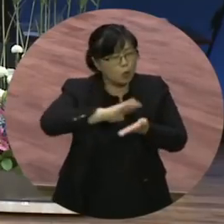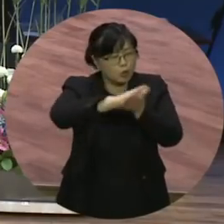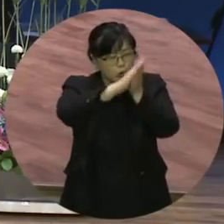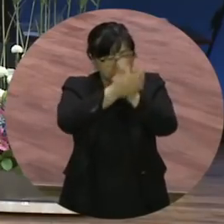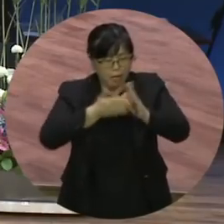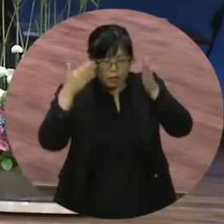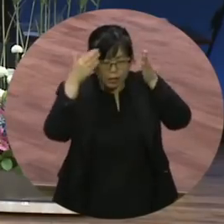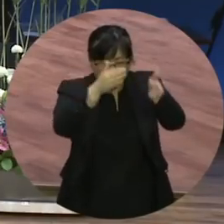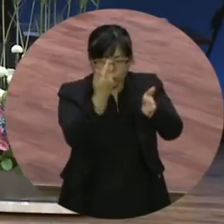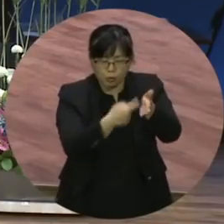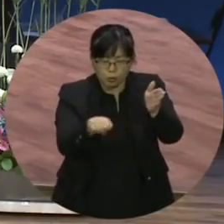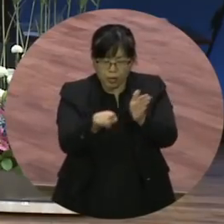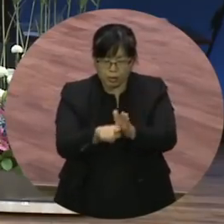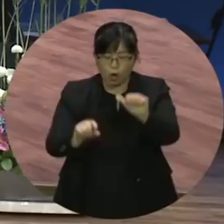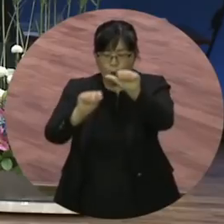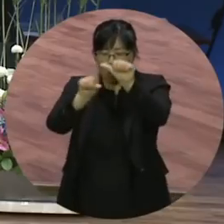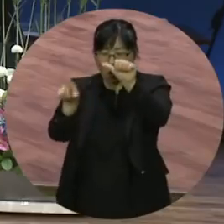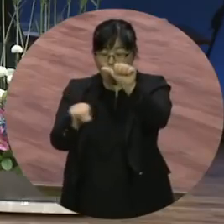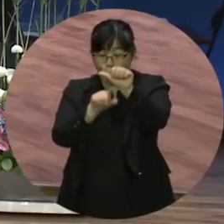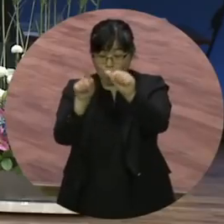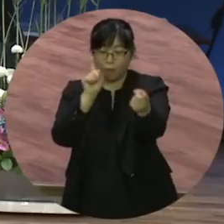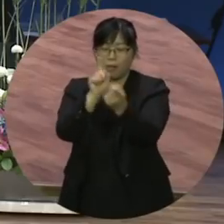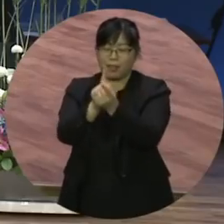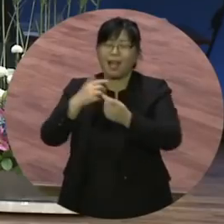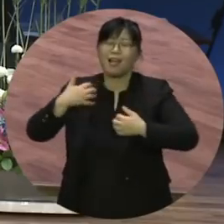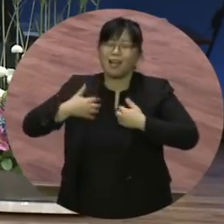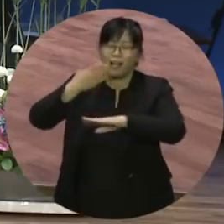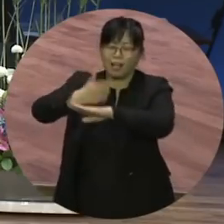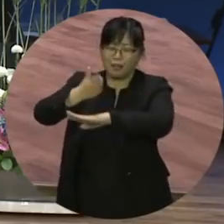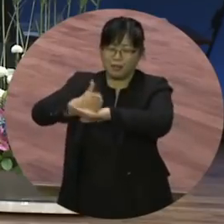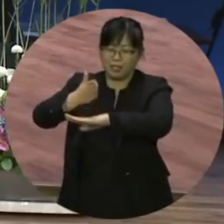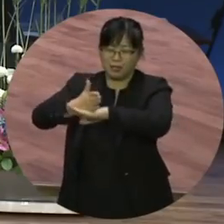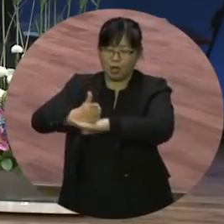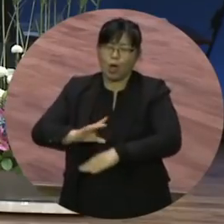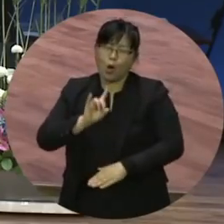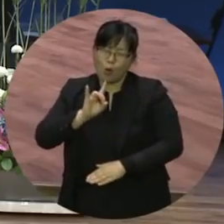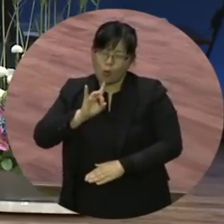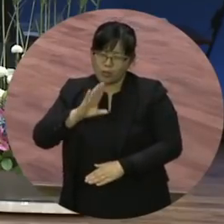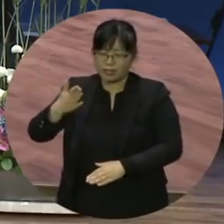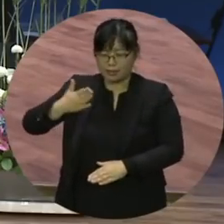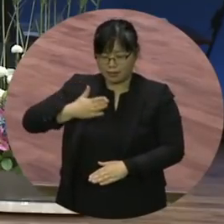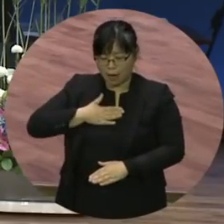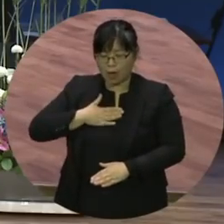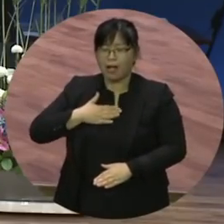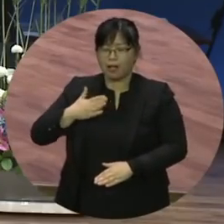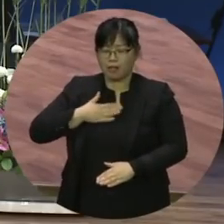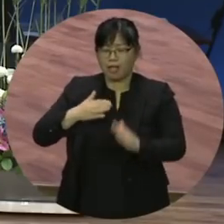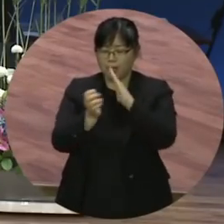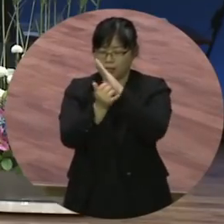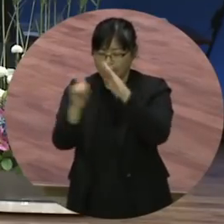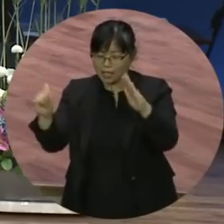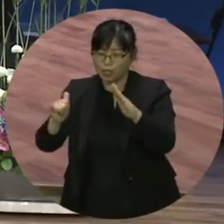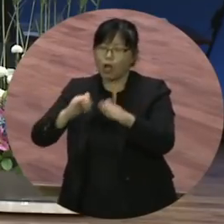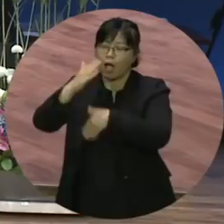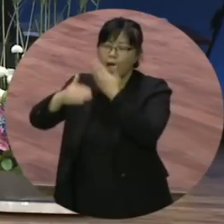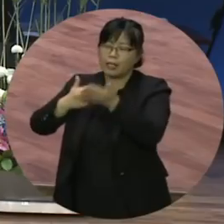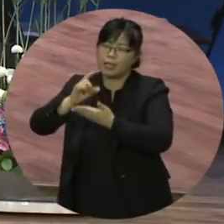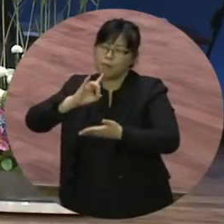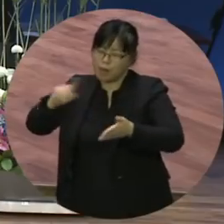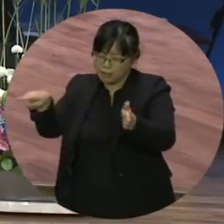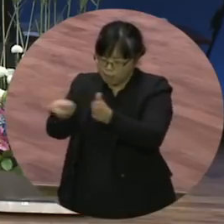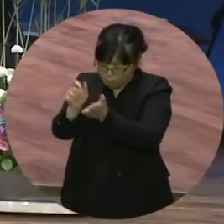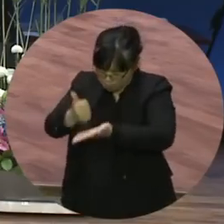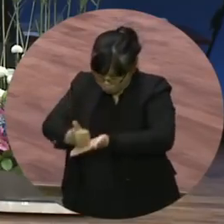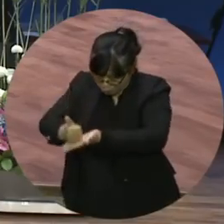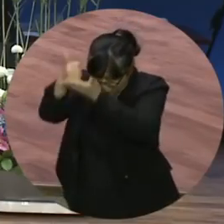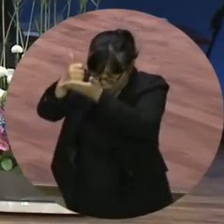주셔서 감사를 드립니다. 나와 내 집은 오직 여호와만을 섬길 것이라 고백한 여호수아의 고백이 우리의 고백이